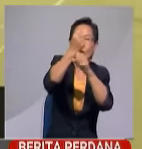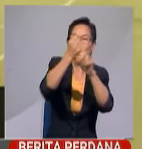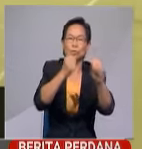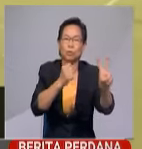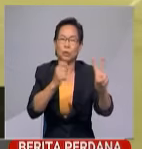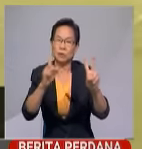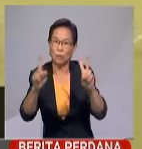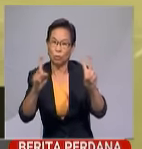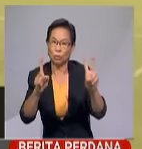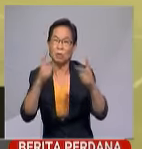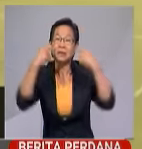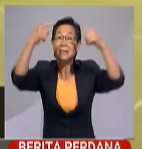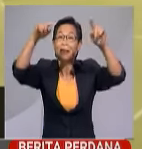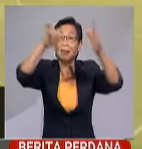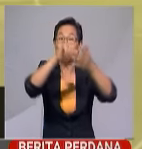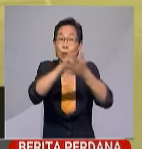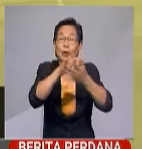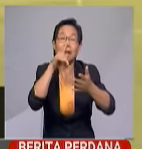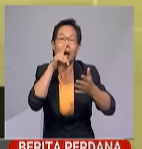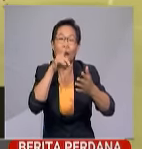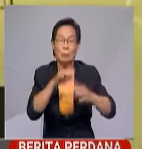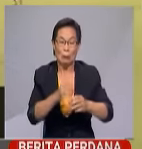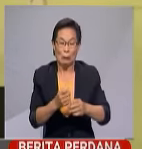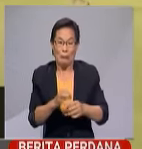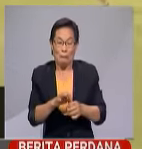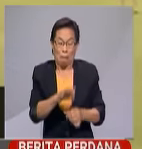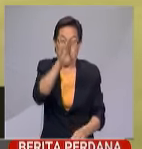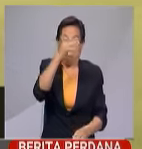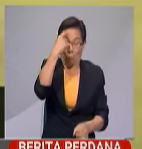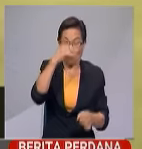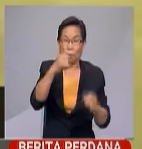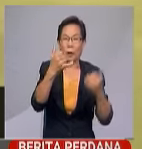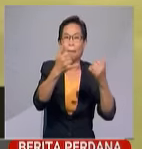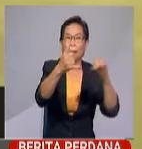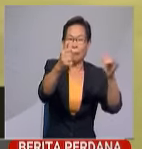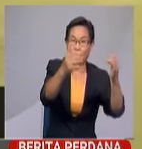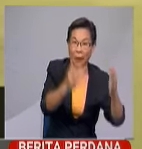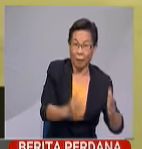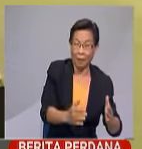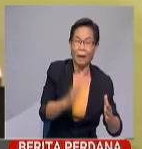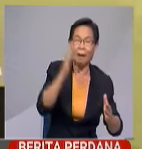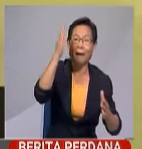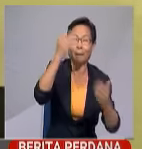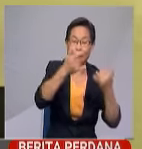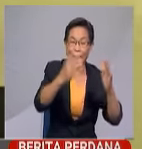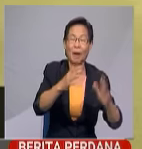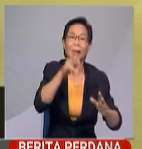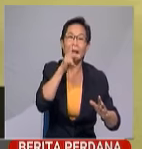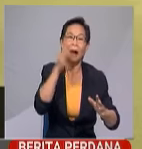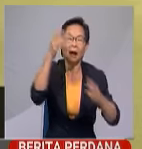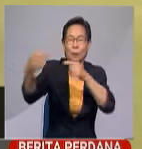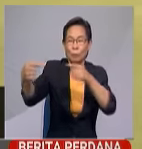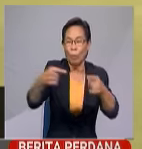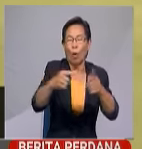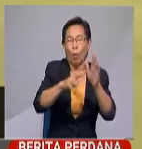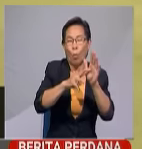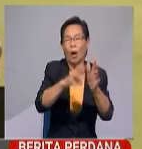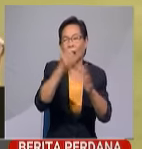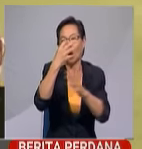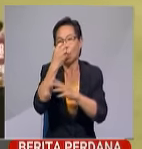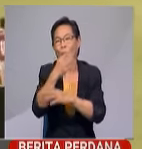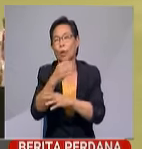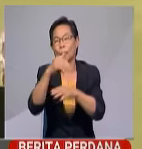2-1. Kejayaan tersebut pasti menjadi pembakar semangat buat anak-anak buah Aidil Syahrin Sahak yang akan menentang wakil Hong Kong, Wufu Taipo